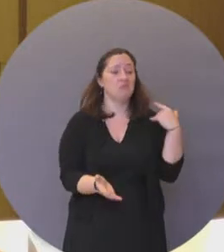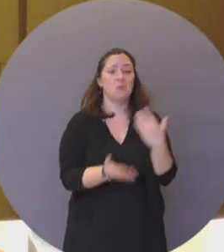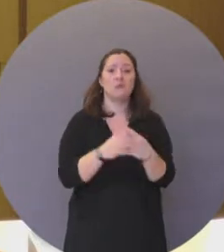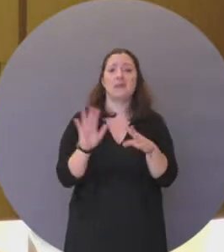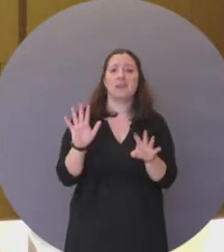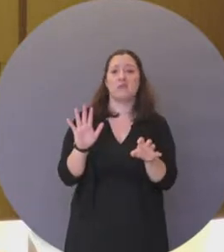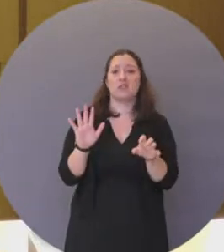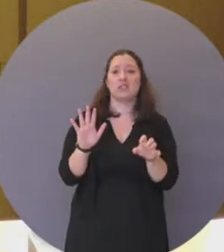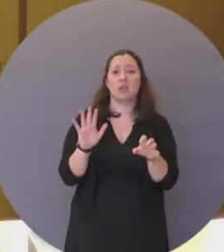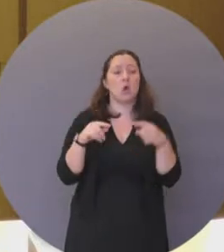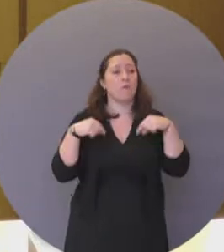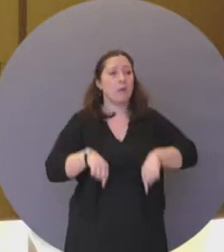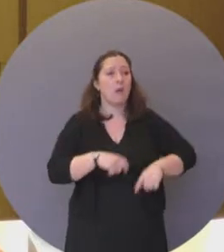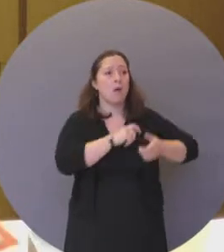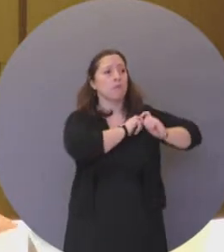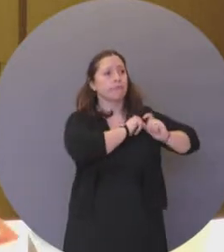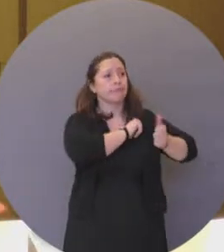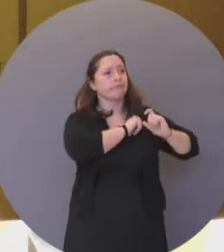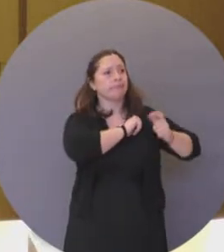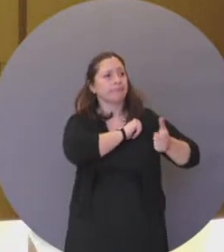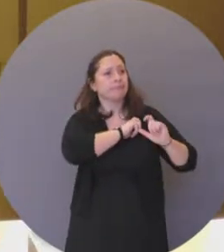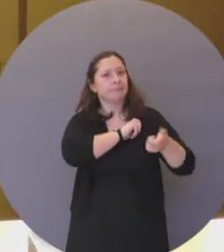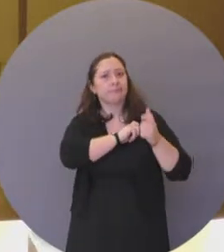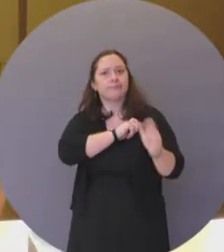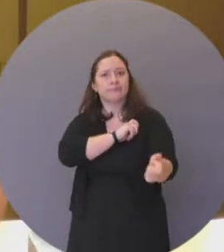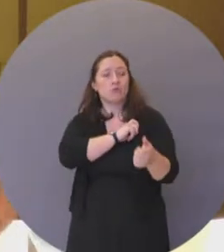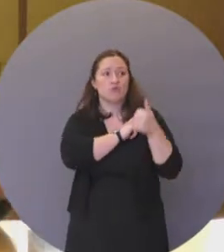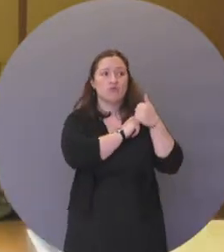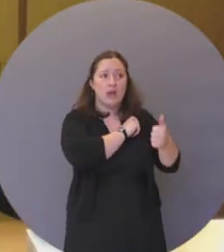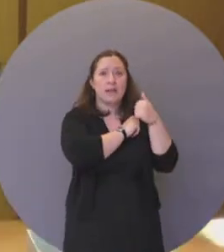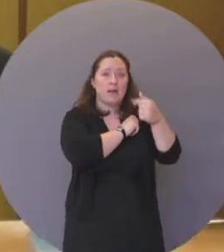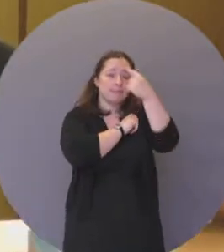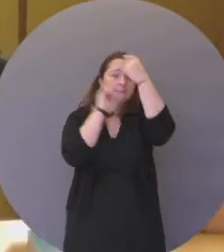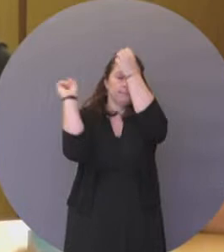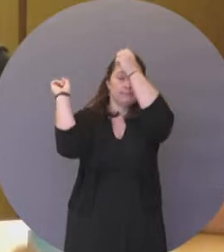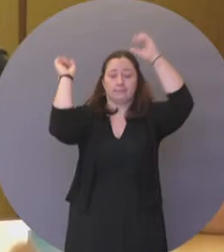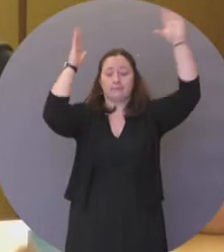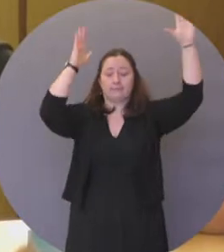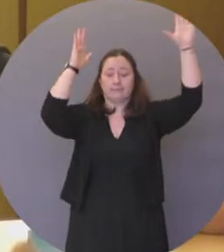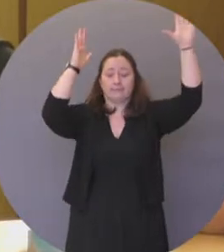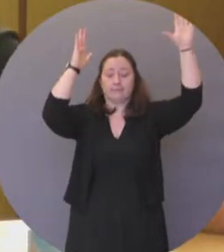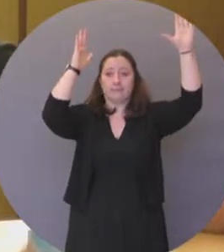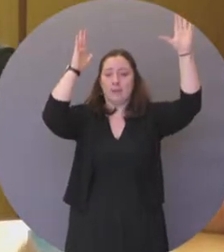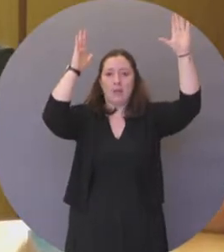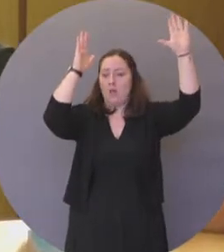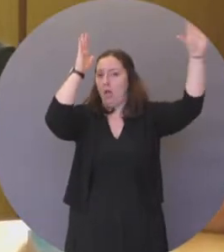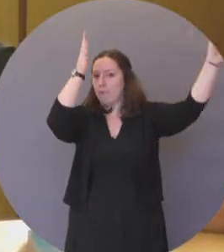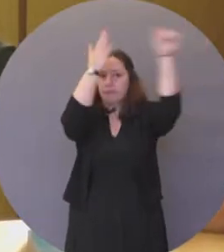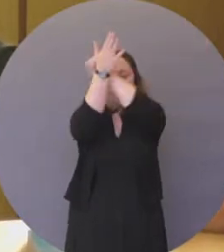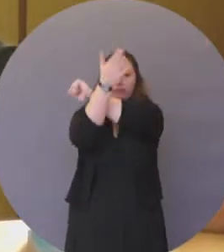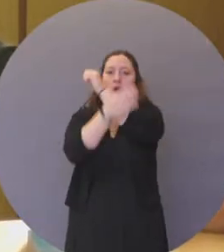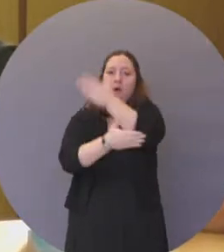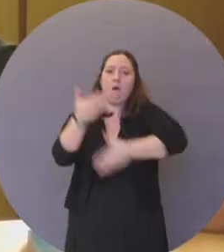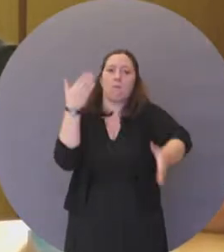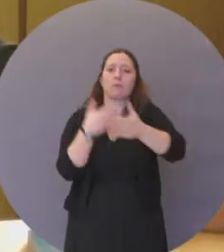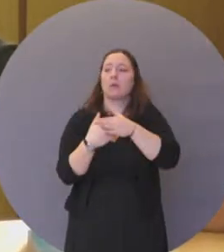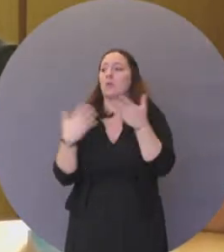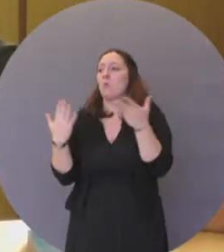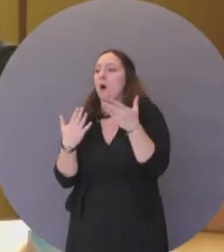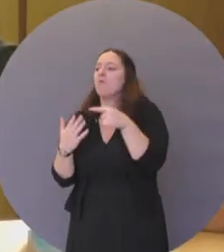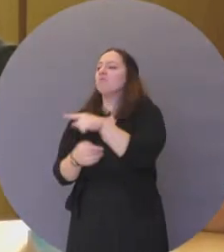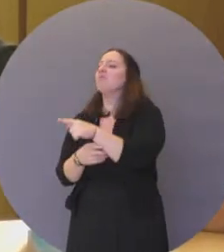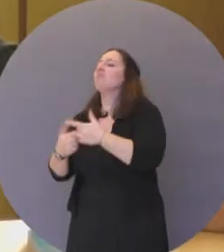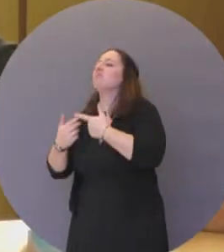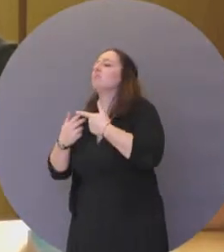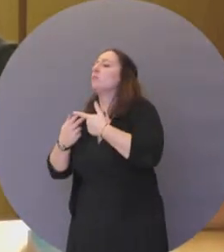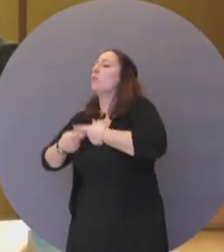successifs n'ont cessé de revenir sur cette définition en libéralisant et en privatisant le secteur de l'énergie